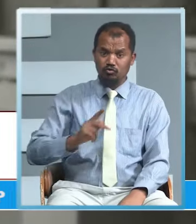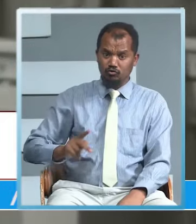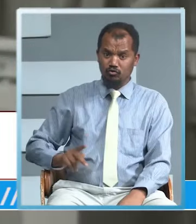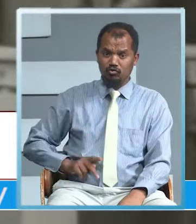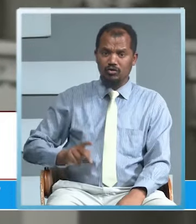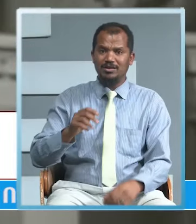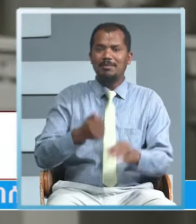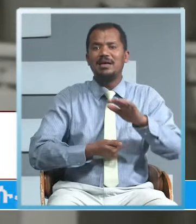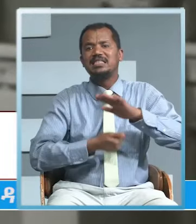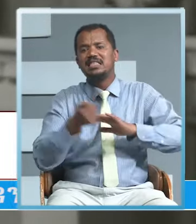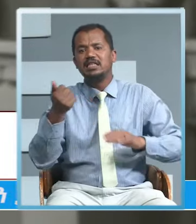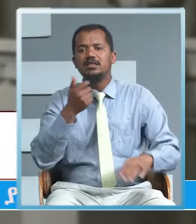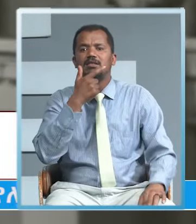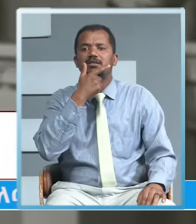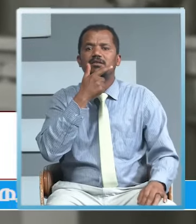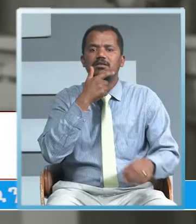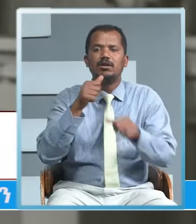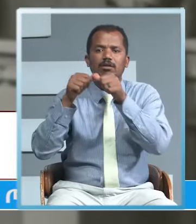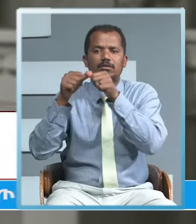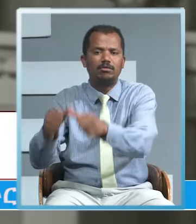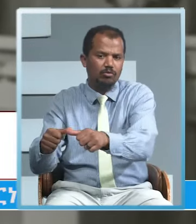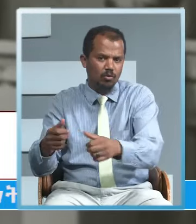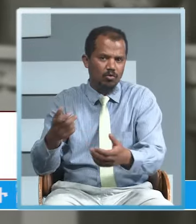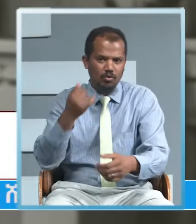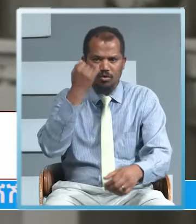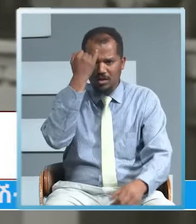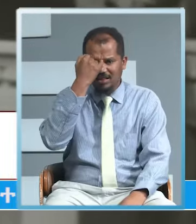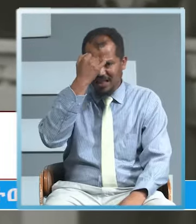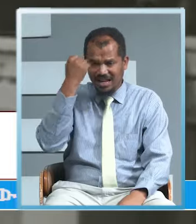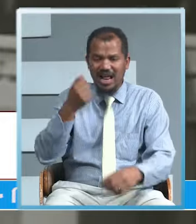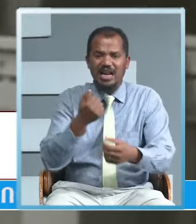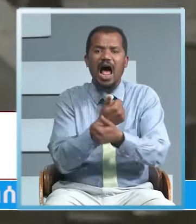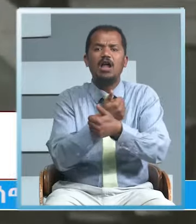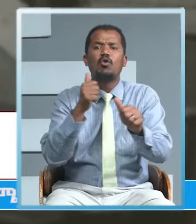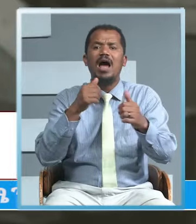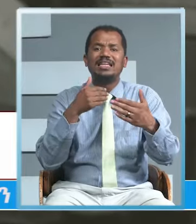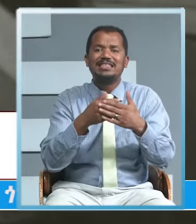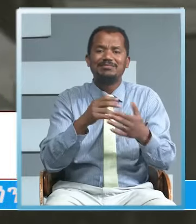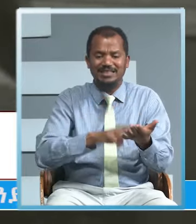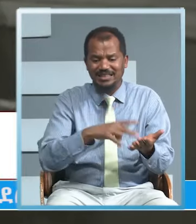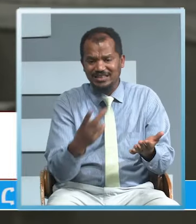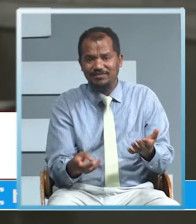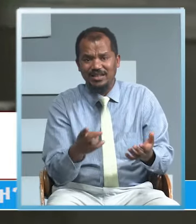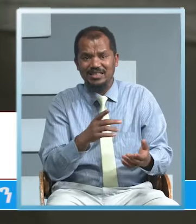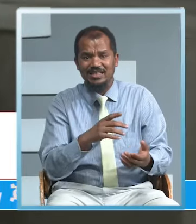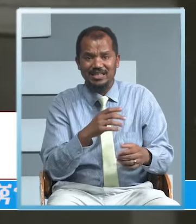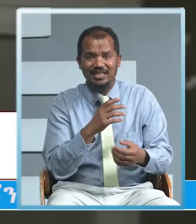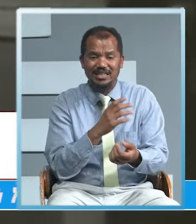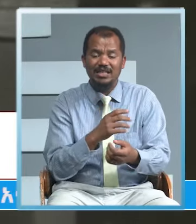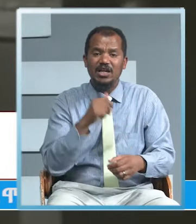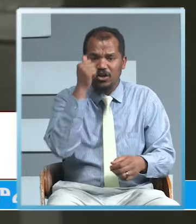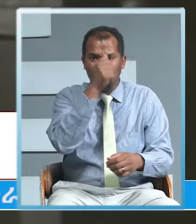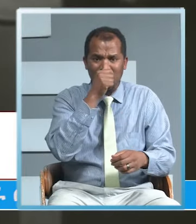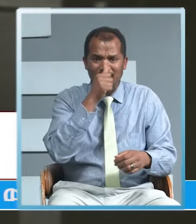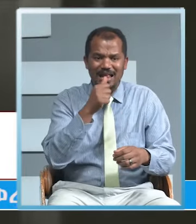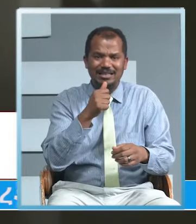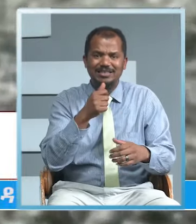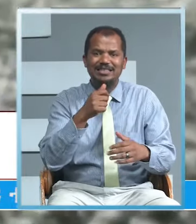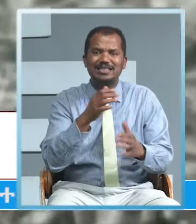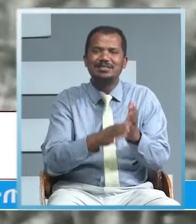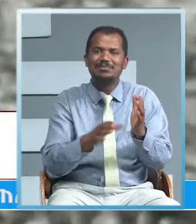ነገሥቱም በስደት ብሪታንያ እንዲቆዩ ሆነ። ጣሊያን በአድዋ የደረሰባትን ሽንፈት ለማካካስና ኢትዮጵያን